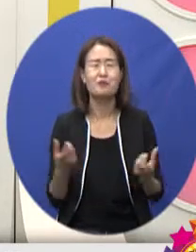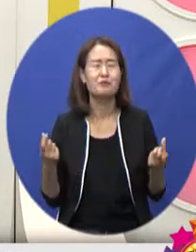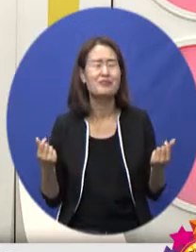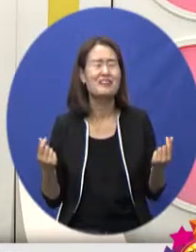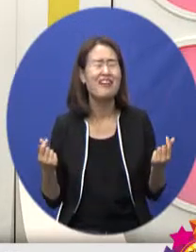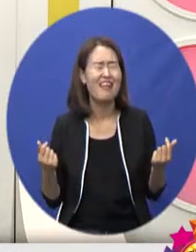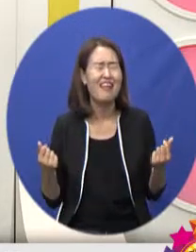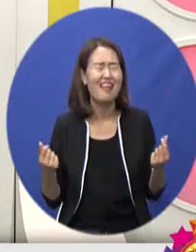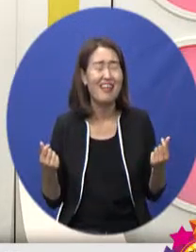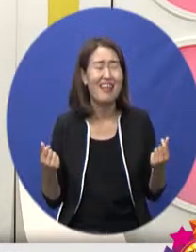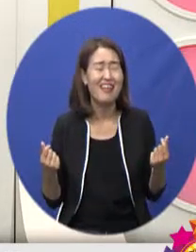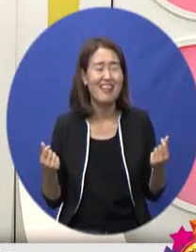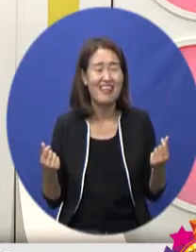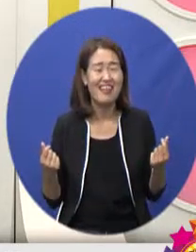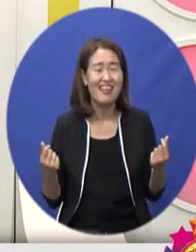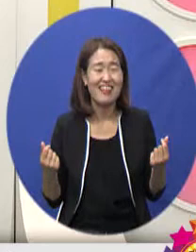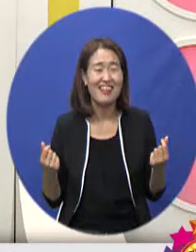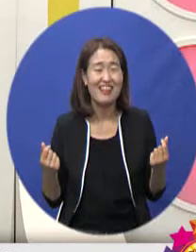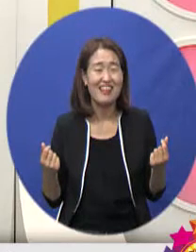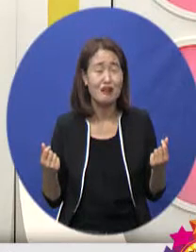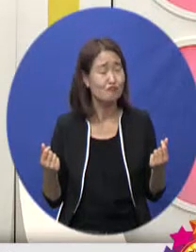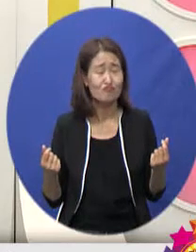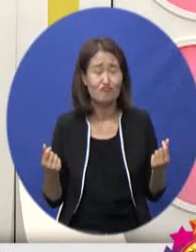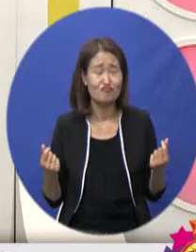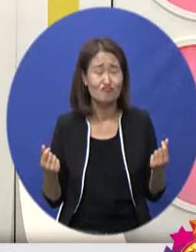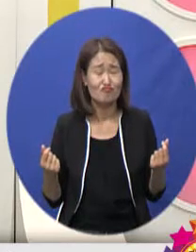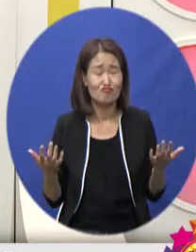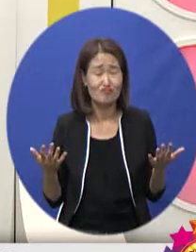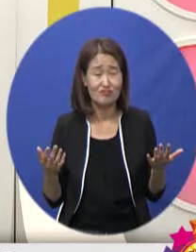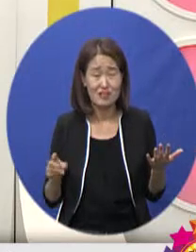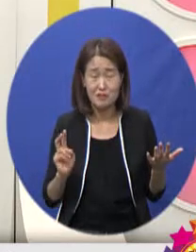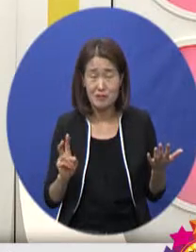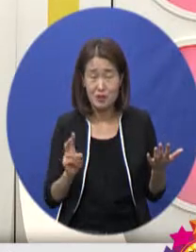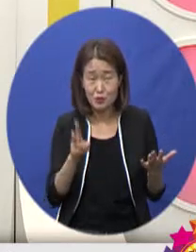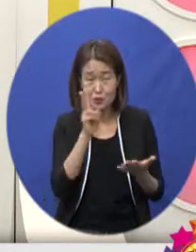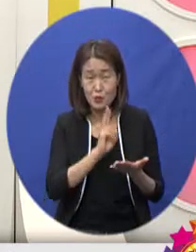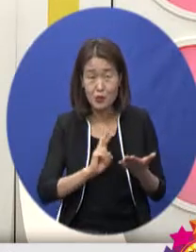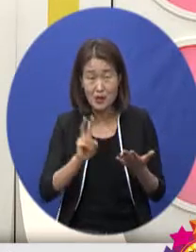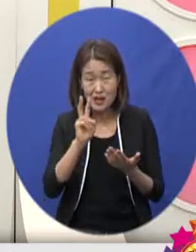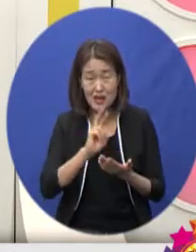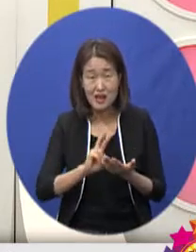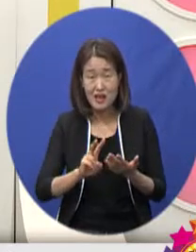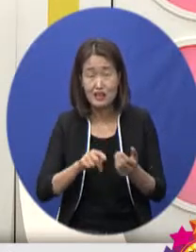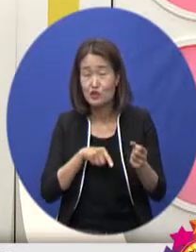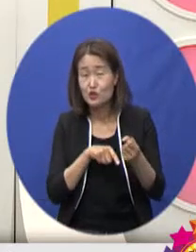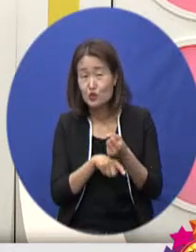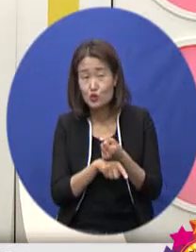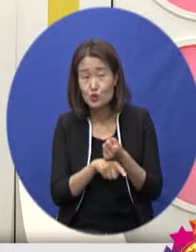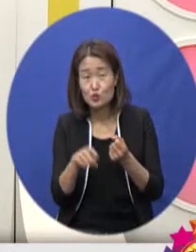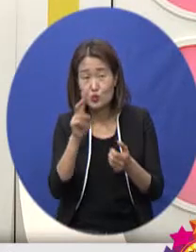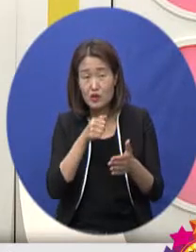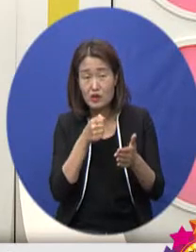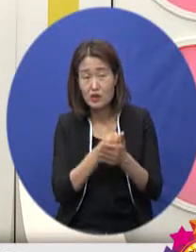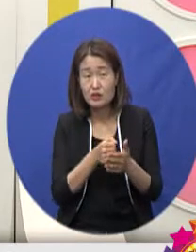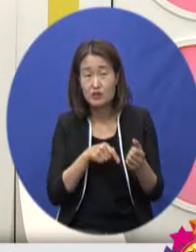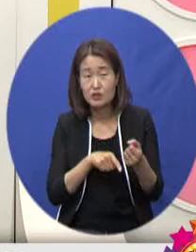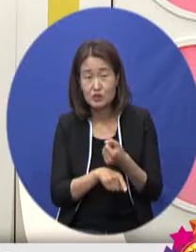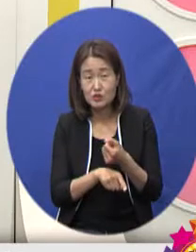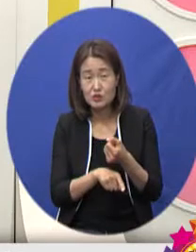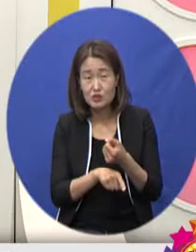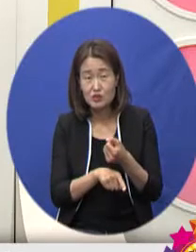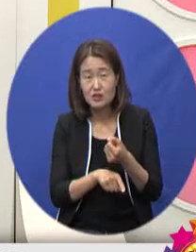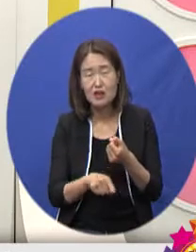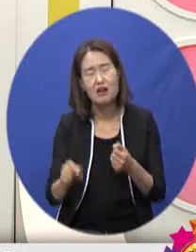비슷하걸랑요. 사연 없어요. 네. 혹시 이 노래를 선곡하신 이유가 있으신가요? 네. 오양시